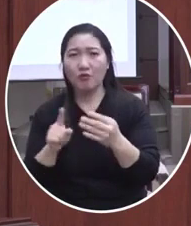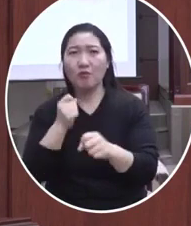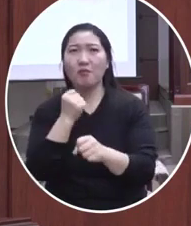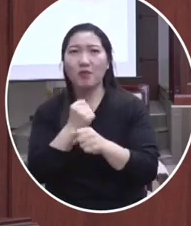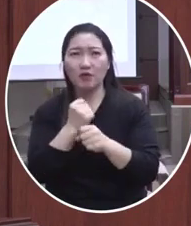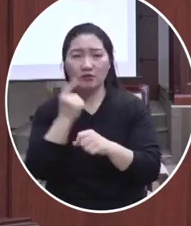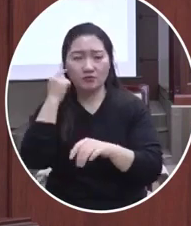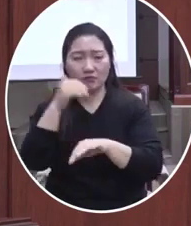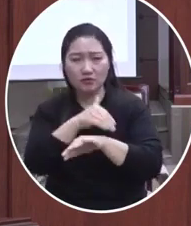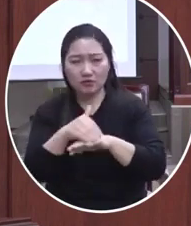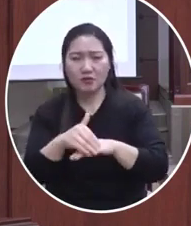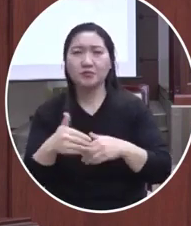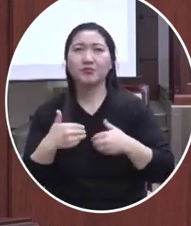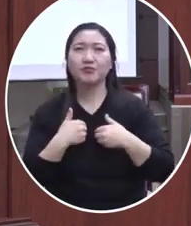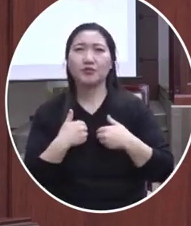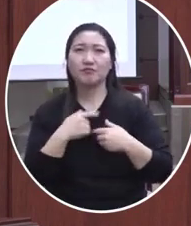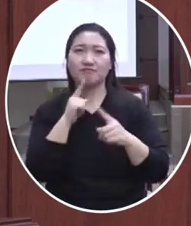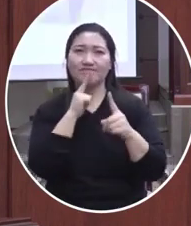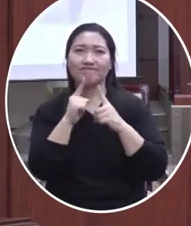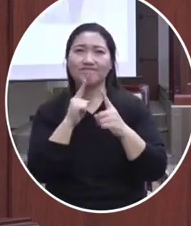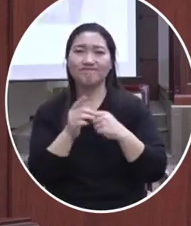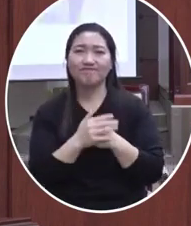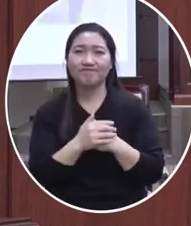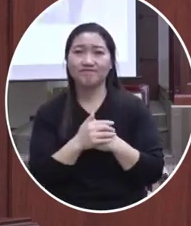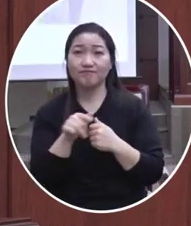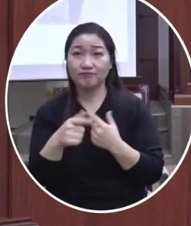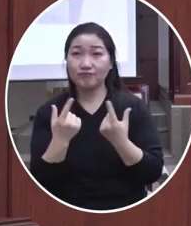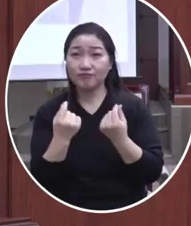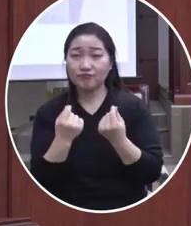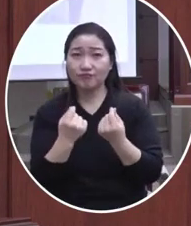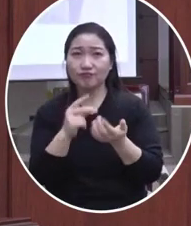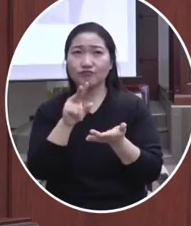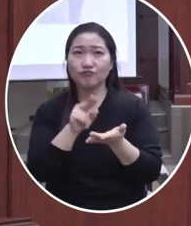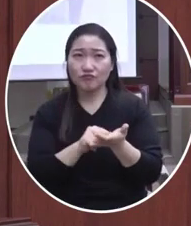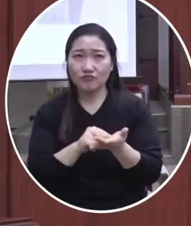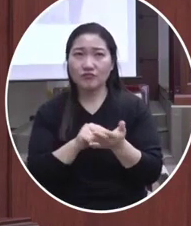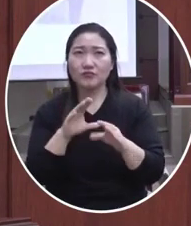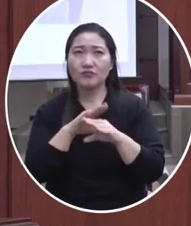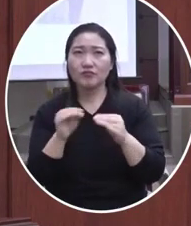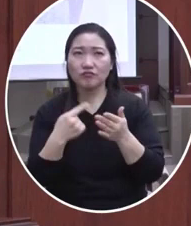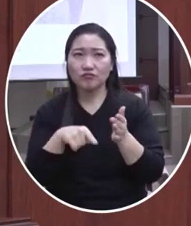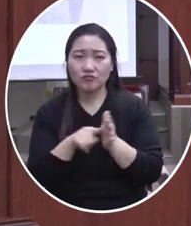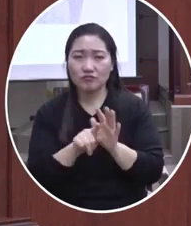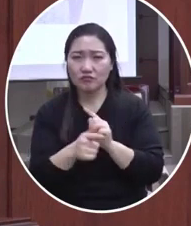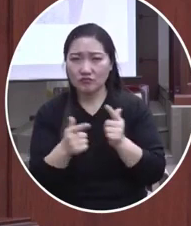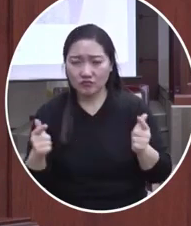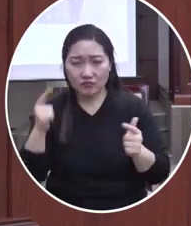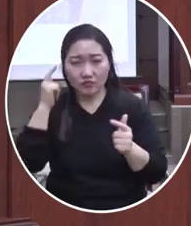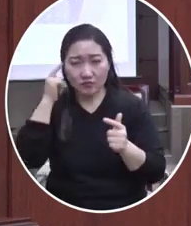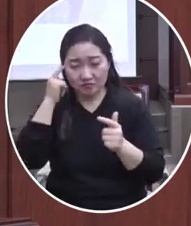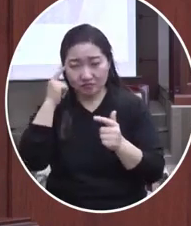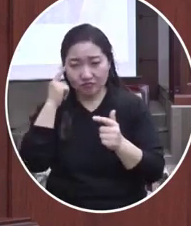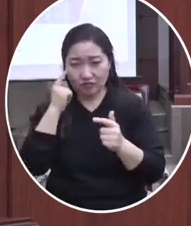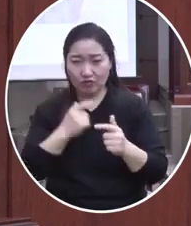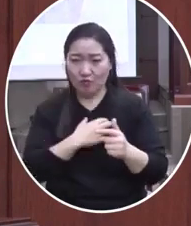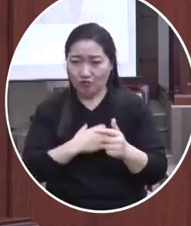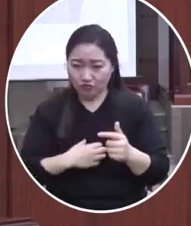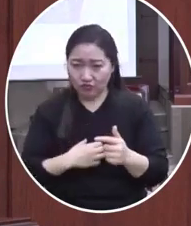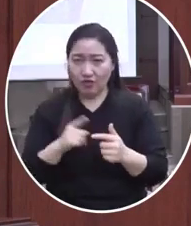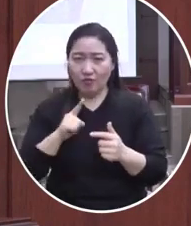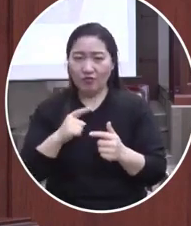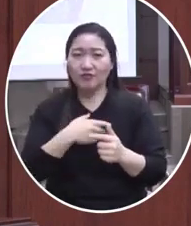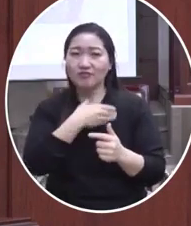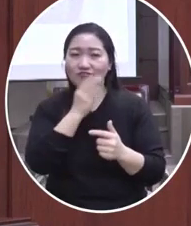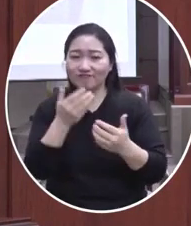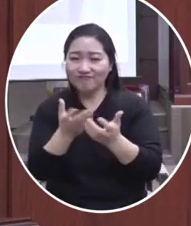등 정책적 개입이 필요하다고 했습니다. 이와 같은 문제에 대처하기 위해 여러 지자체에서 경로당을